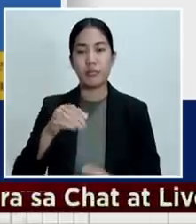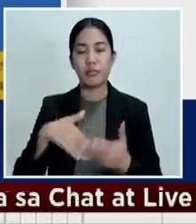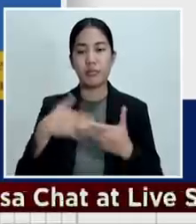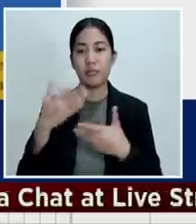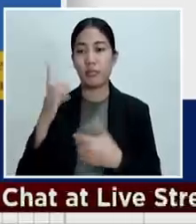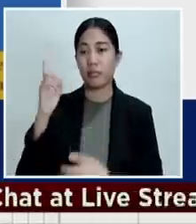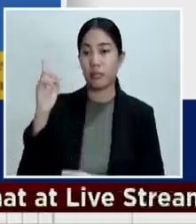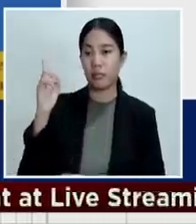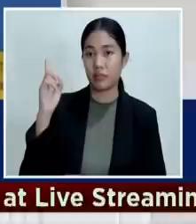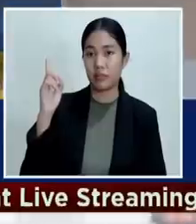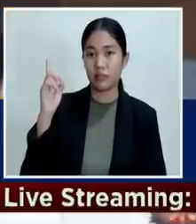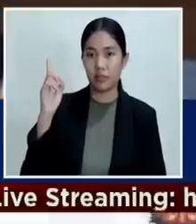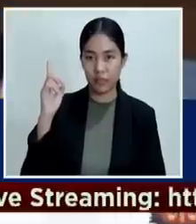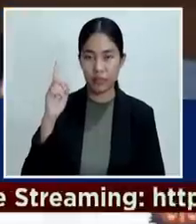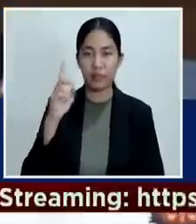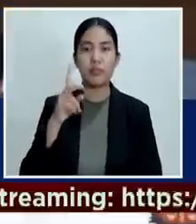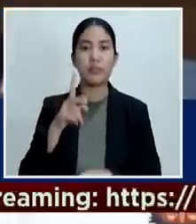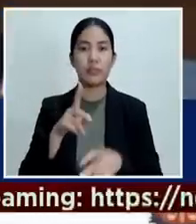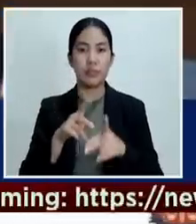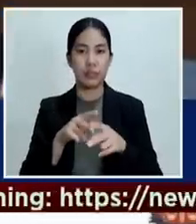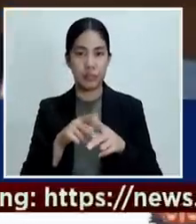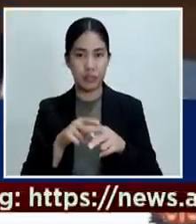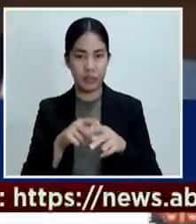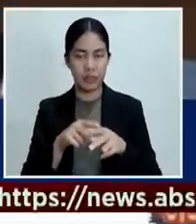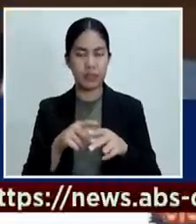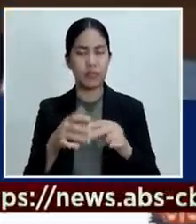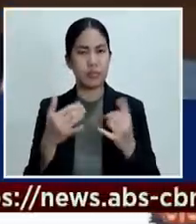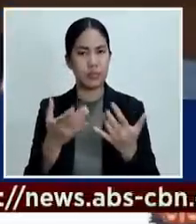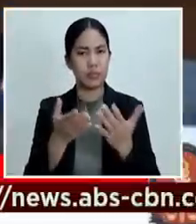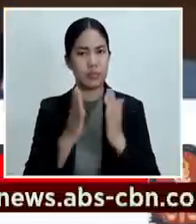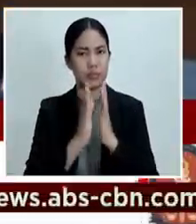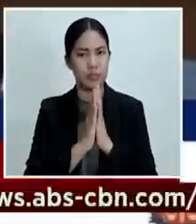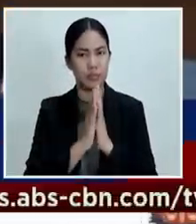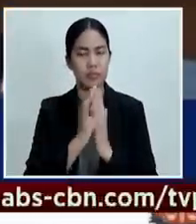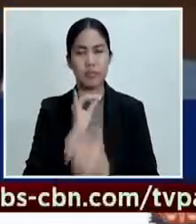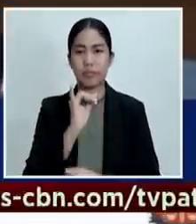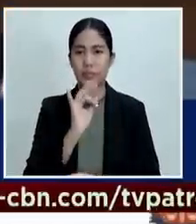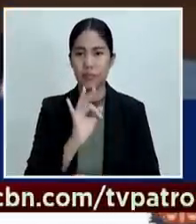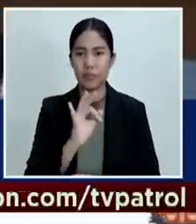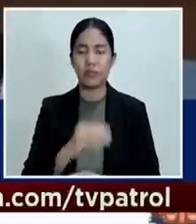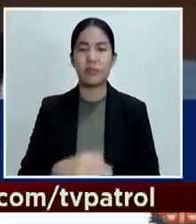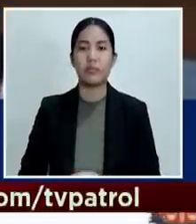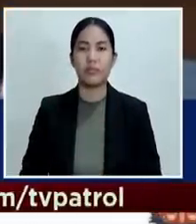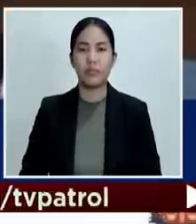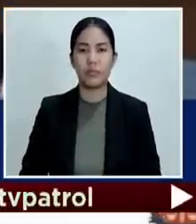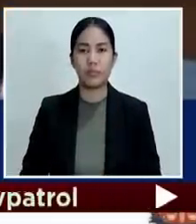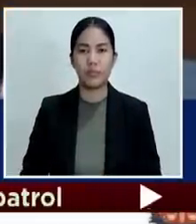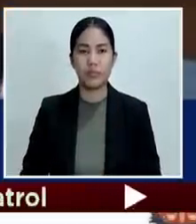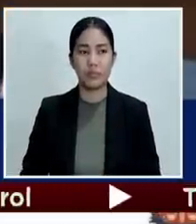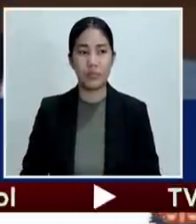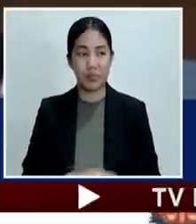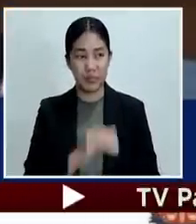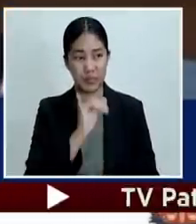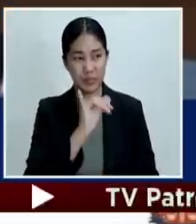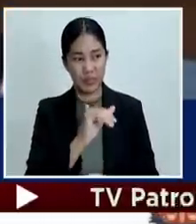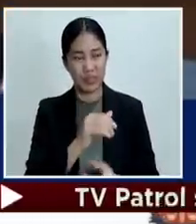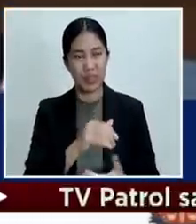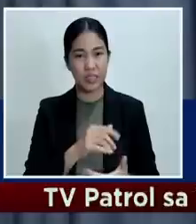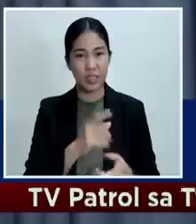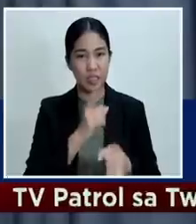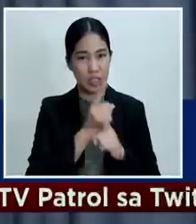Dumulok Project sa Pangasinan. Sa tanong kung makaapekto ba ang mga sinasabing irregularidad sa ibibigay na budget sa